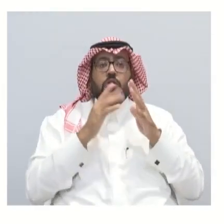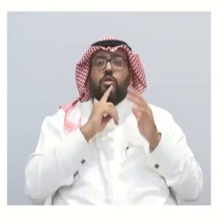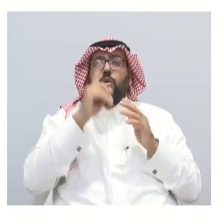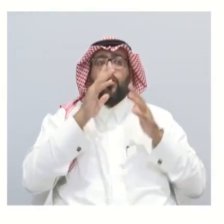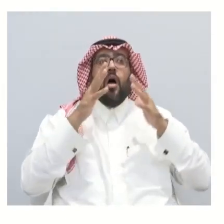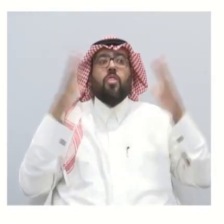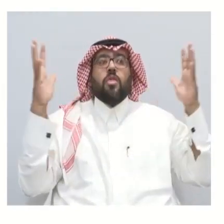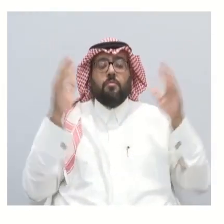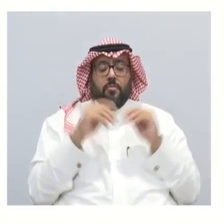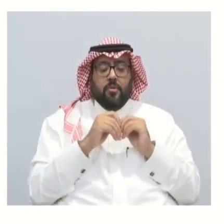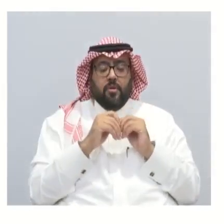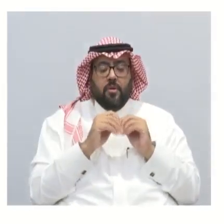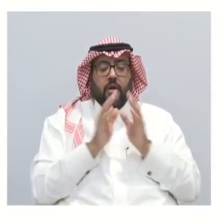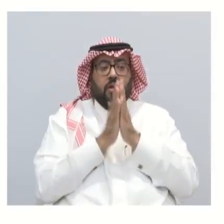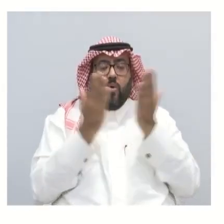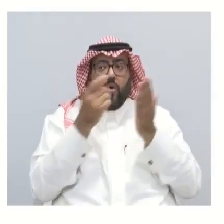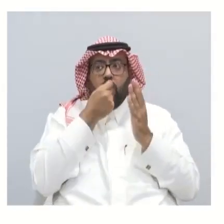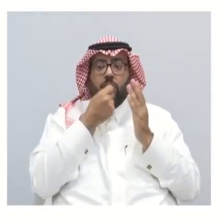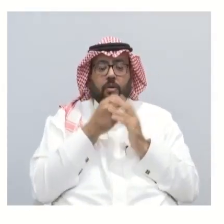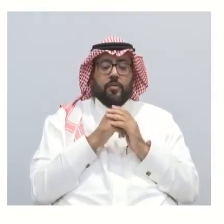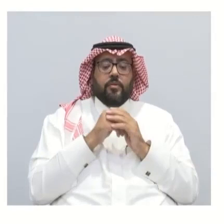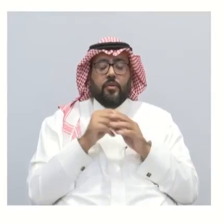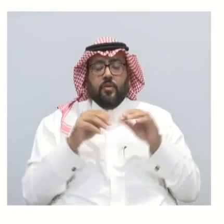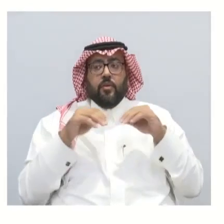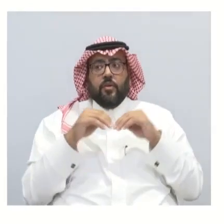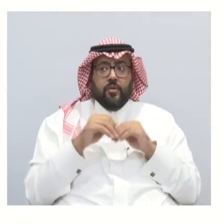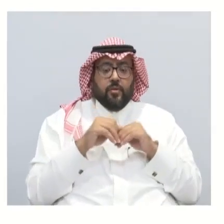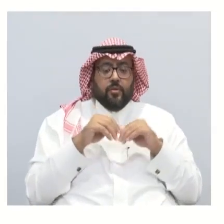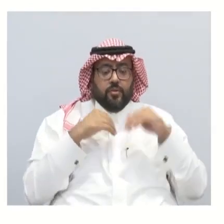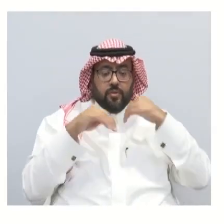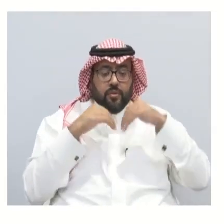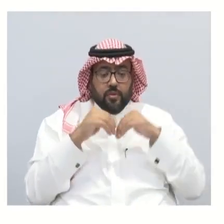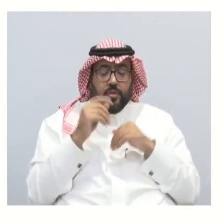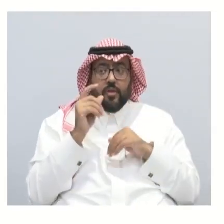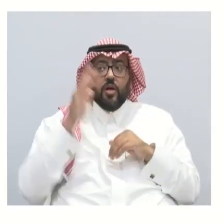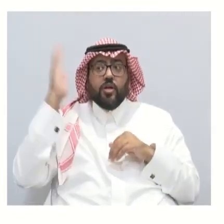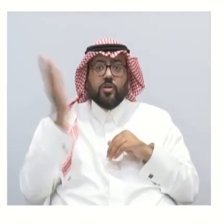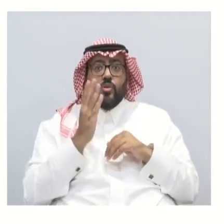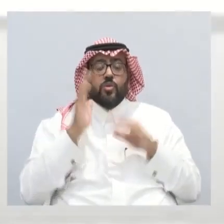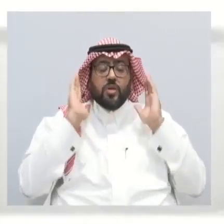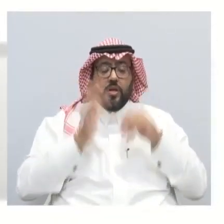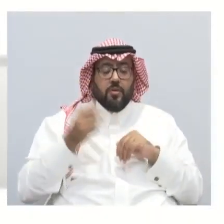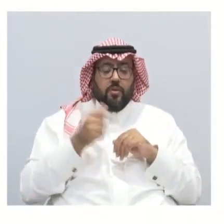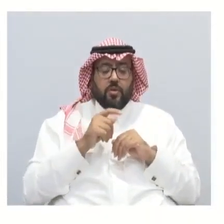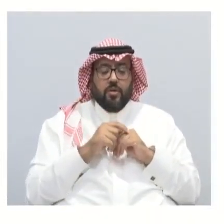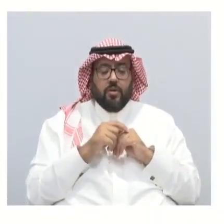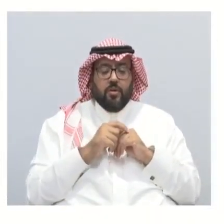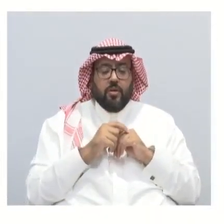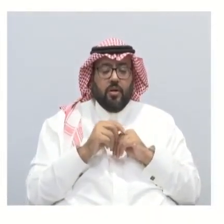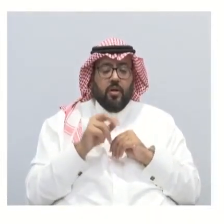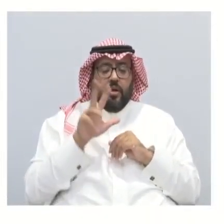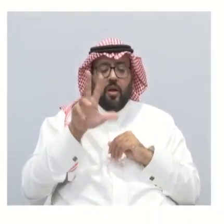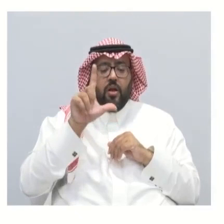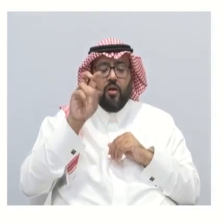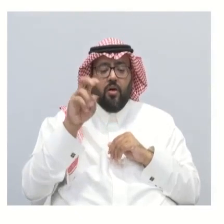الادله كثيره في كتاب الله وسنه رسوله صلى الله عليه وسلم ولا ذكرنا لكم هذا الدليل وهو قوله جل وعلا